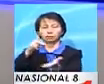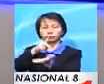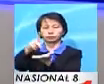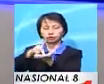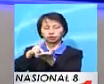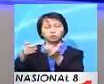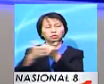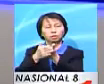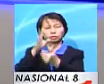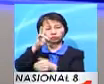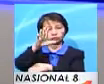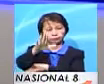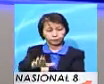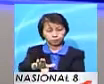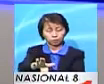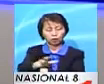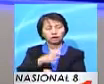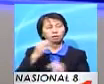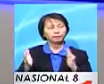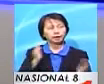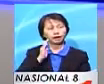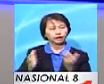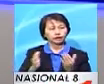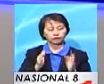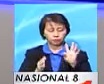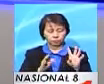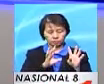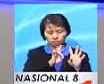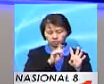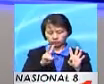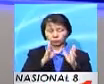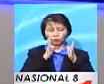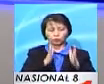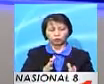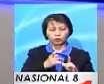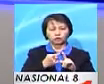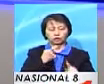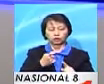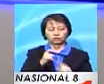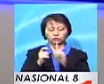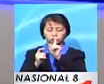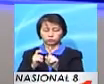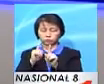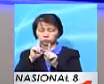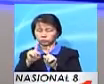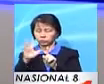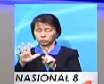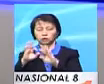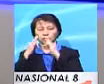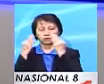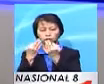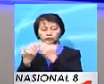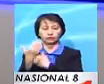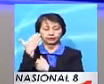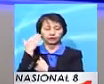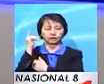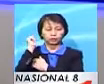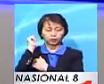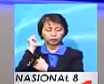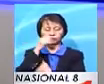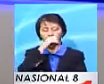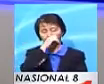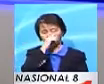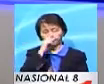pemindahan sehingga 7 petang tadi berbanding 482 orang daripada 115 keluarga pagi tadi.